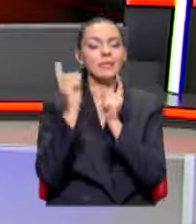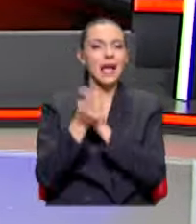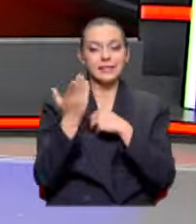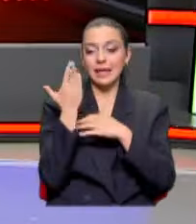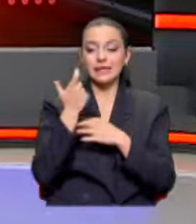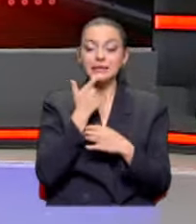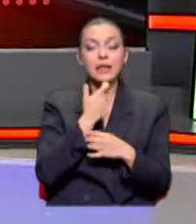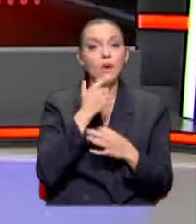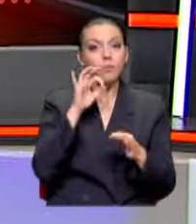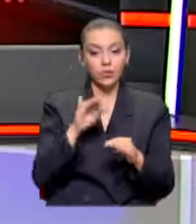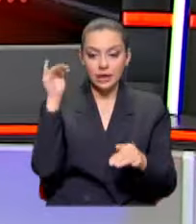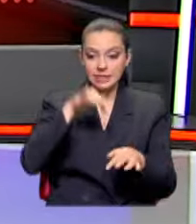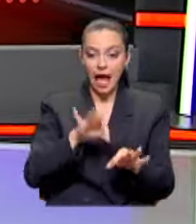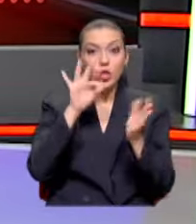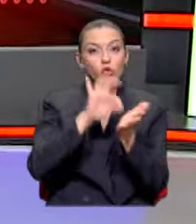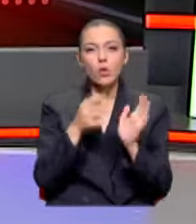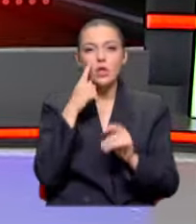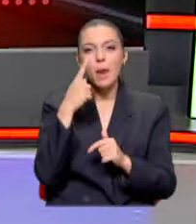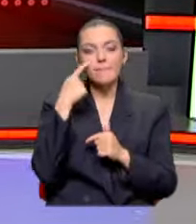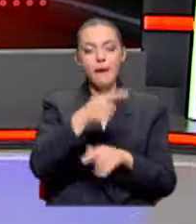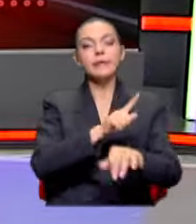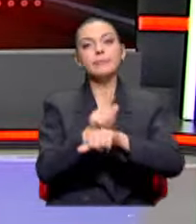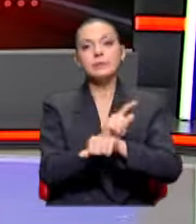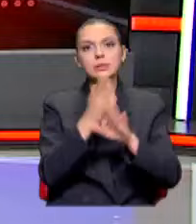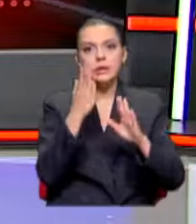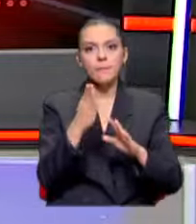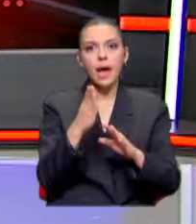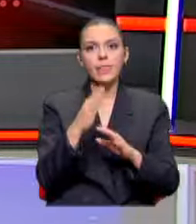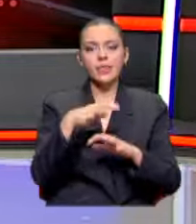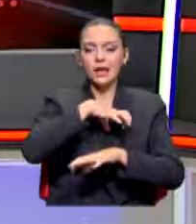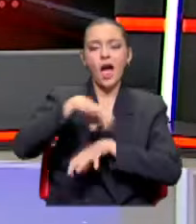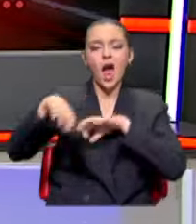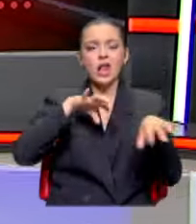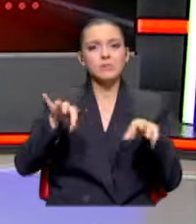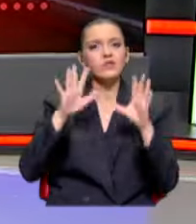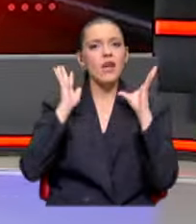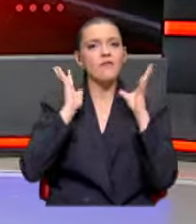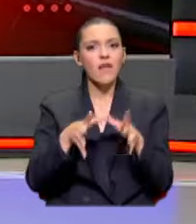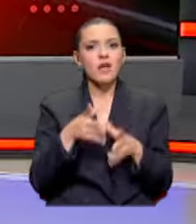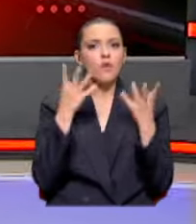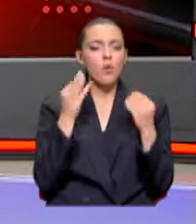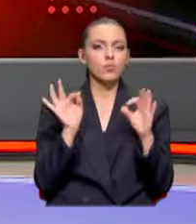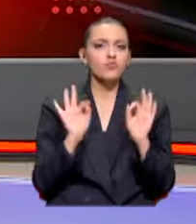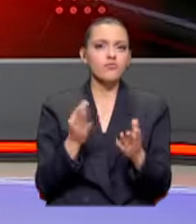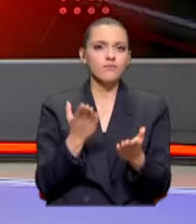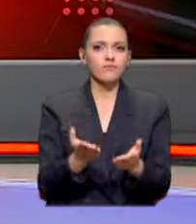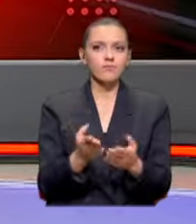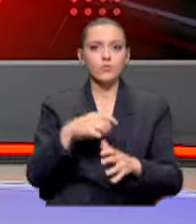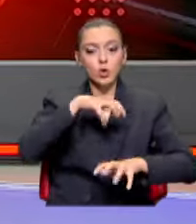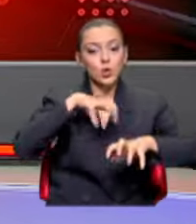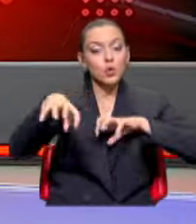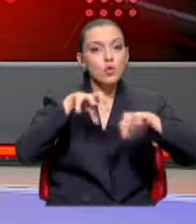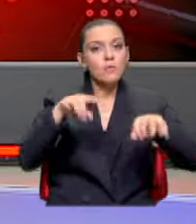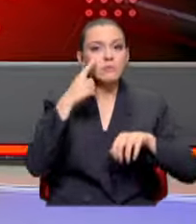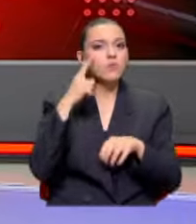yıllarda ve bugün gelinen noktada baktığımız zaman kutuplaşmaya yol açmış durumdalar.